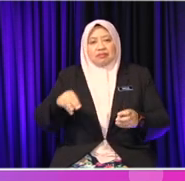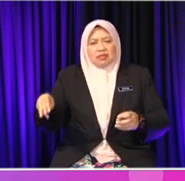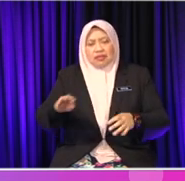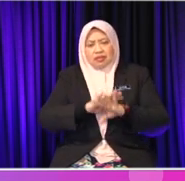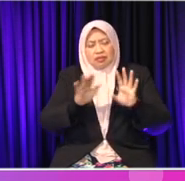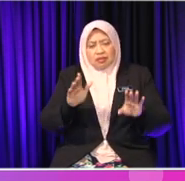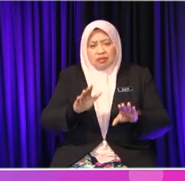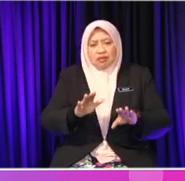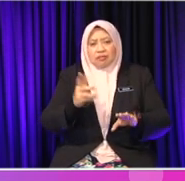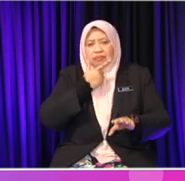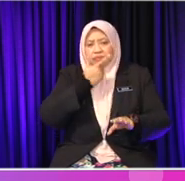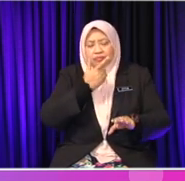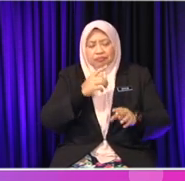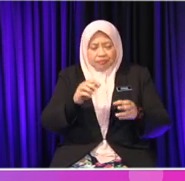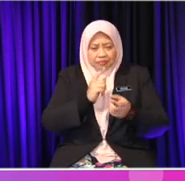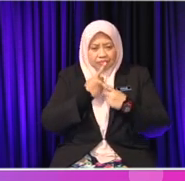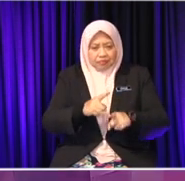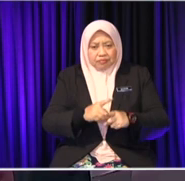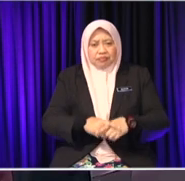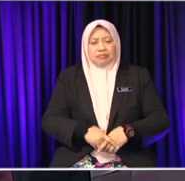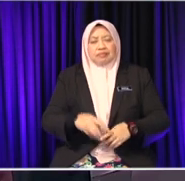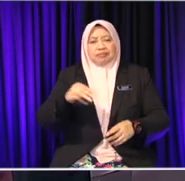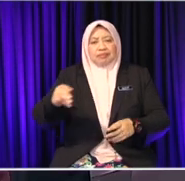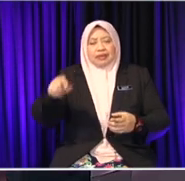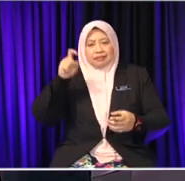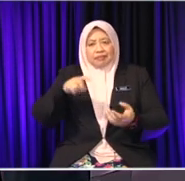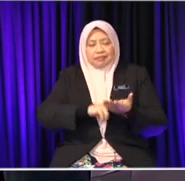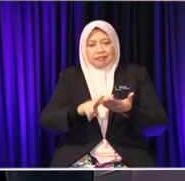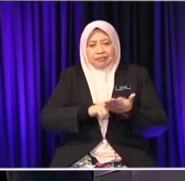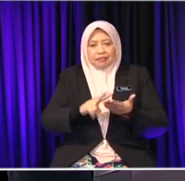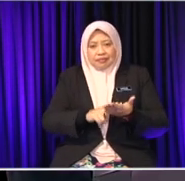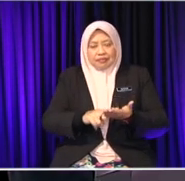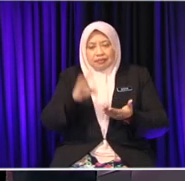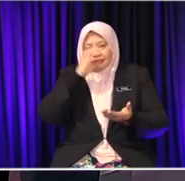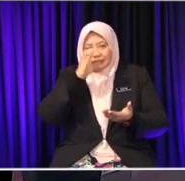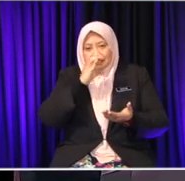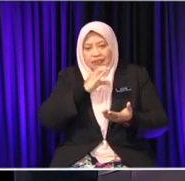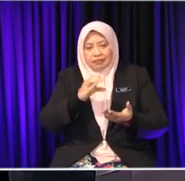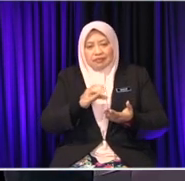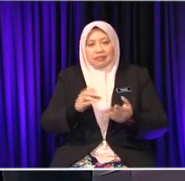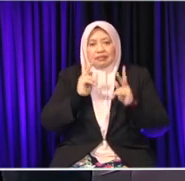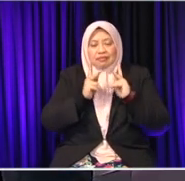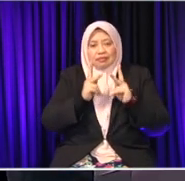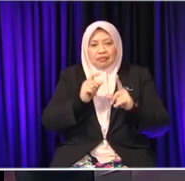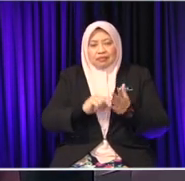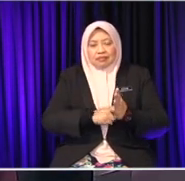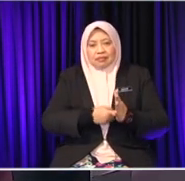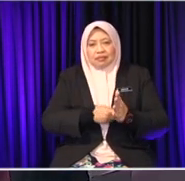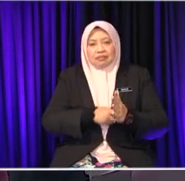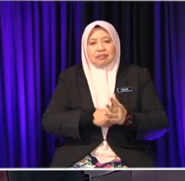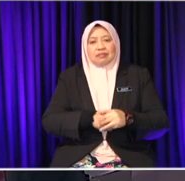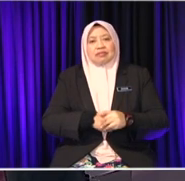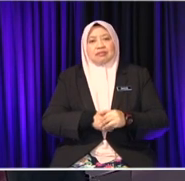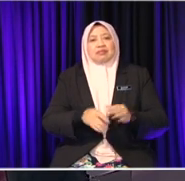walaupun nampak panjang jadi murid-murid perlu baca oke cari keyword berjumlah